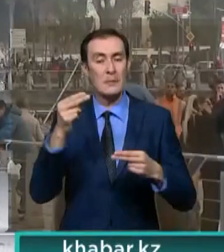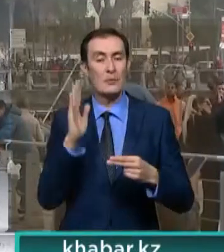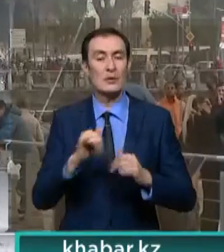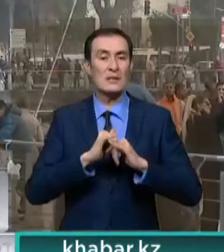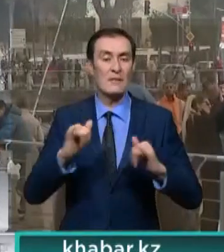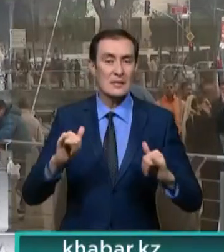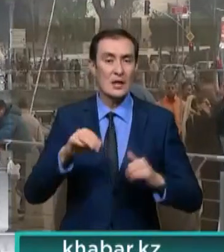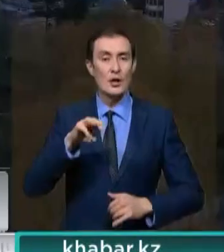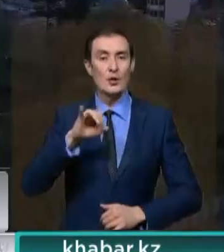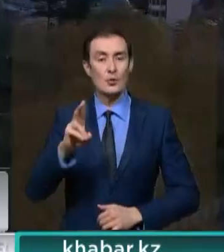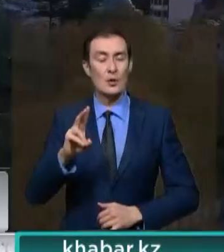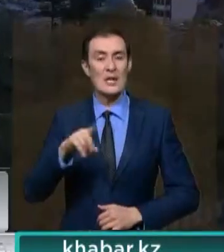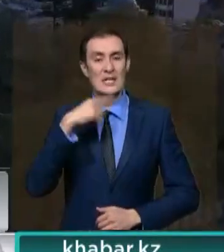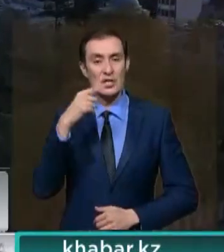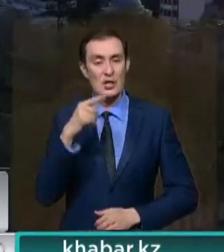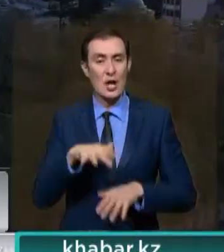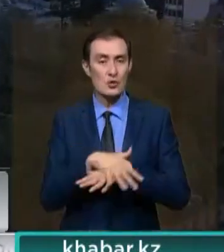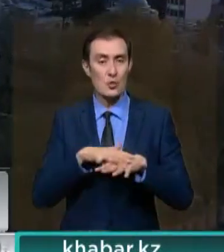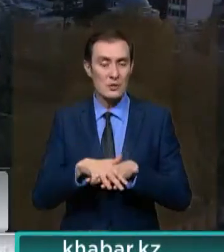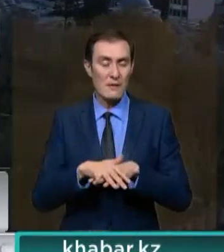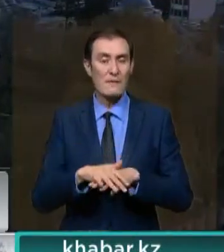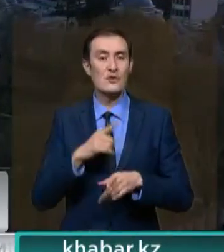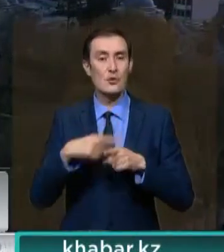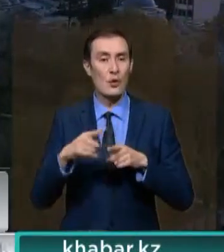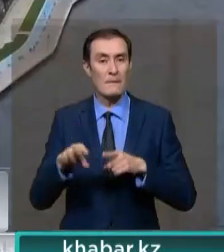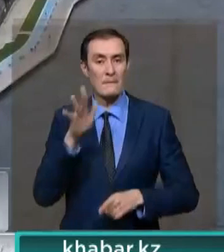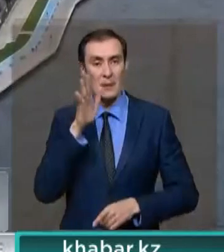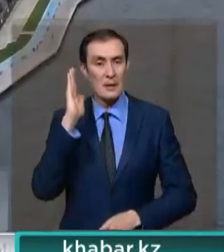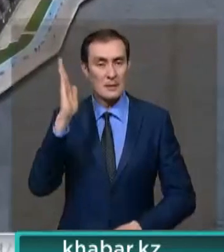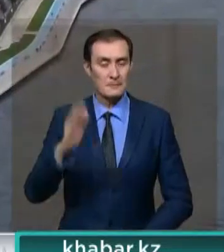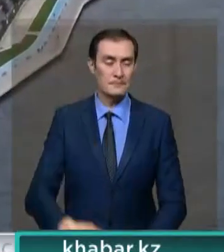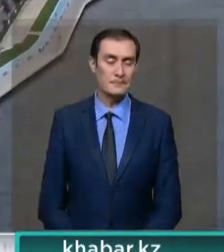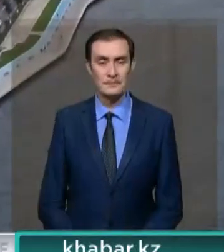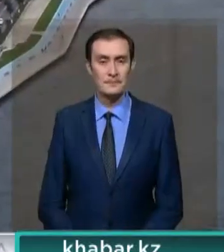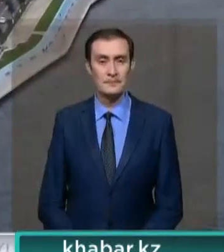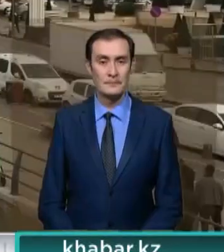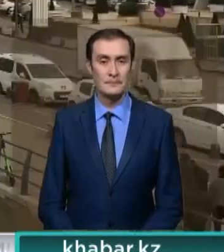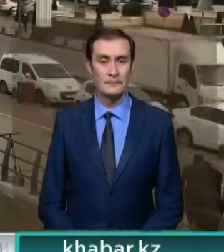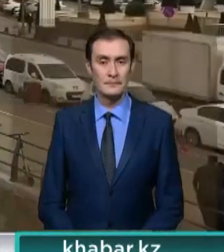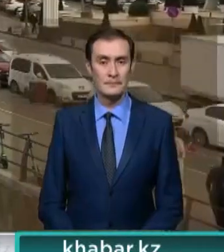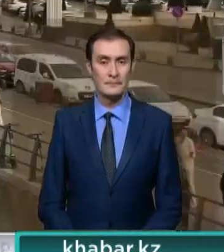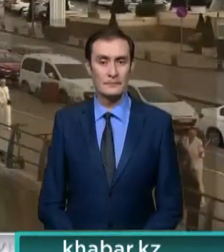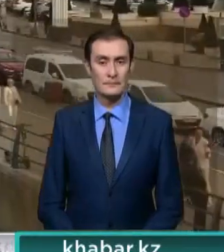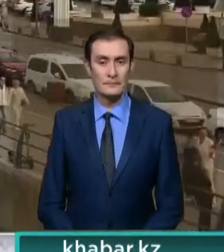развиваться тюркоязычный мир в самое ближайшее время. Иван Тулинов, Жандос Битабаров, Бахытбек Нуртаев, Стамбул, Турция.